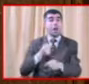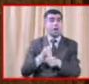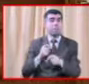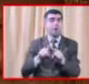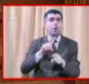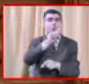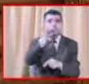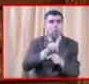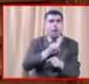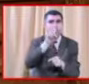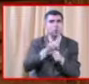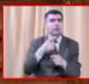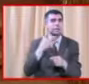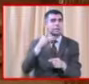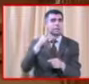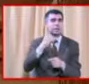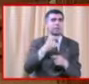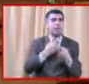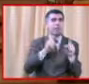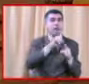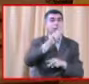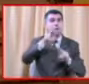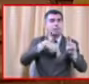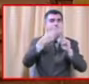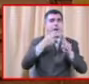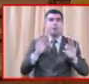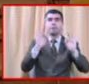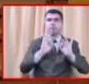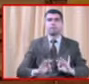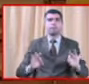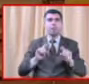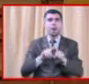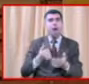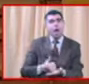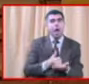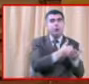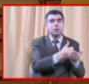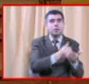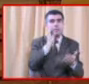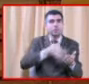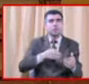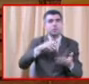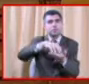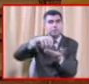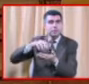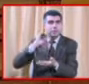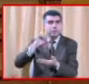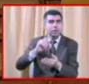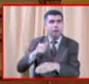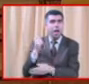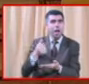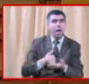هذا السؤال ولكن باقي ما لقينا شي جواب، باقي ما بغيتوا ديروا شي حاجه لهذه المنطقه. السيد الوزير، هذا ما يجعلنا السيد